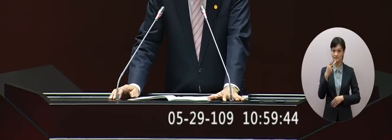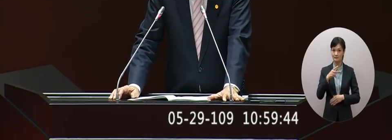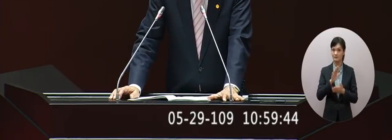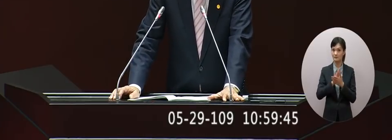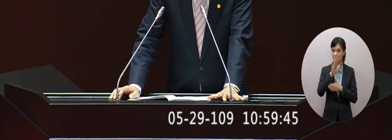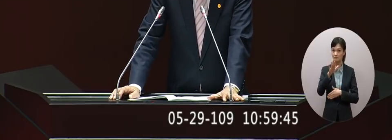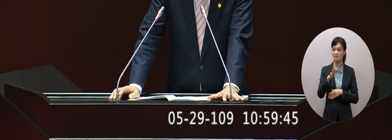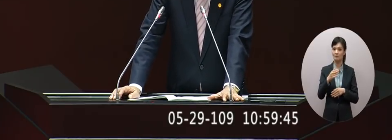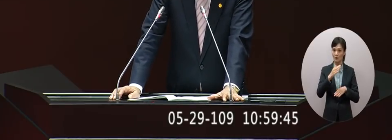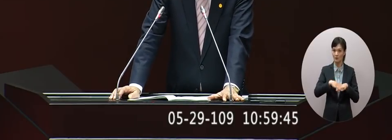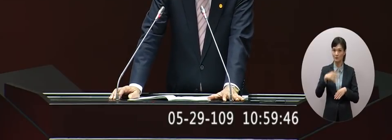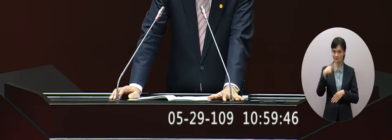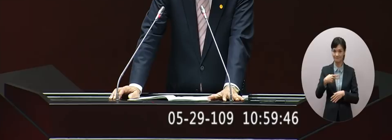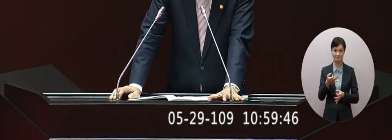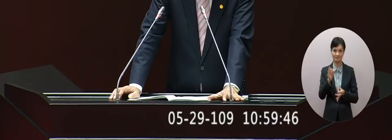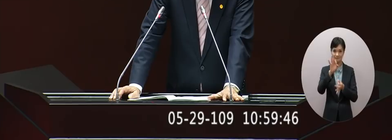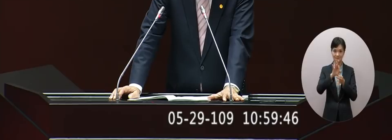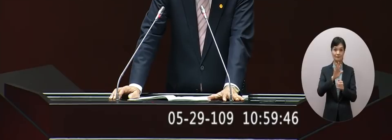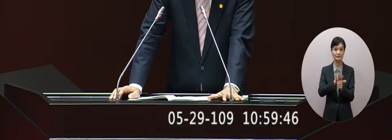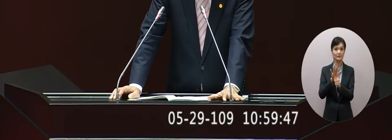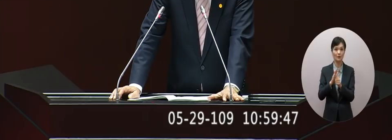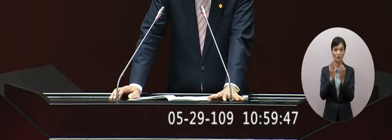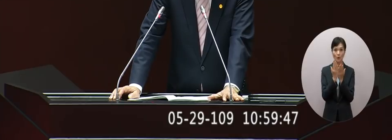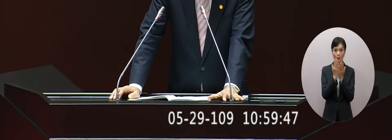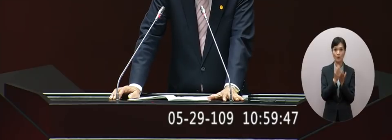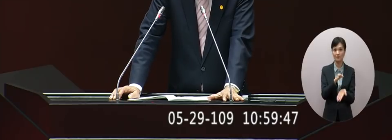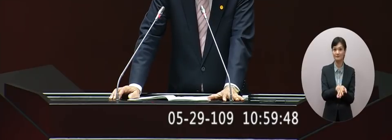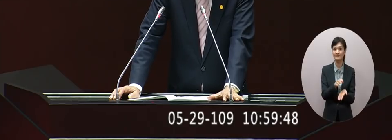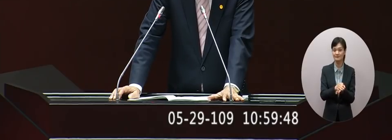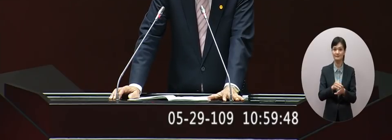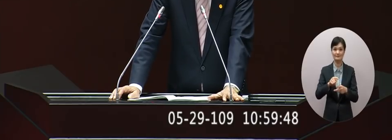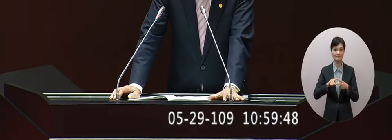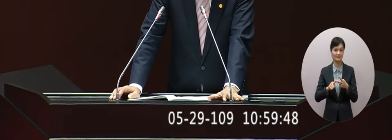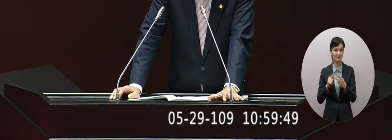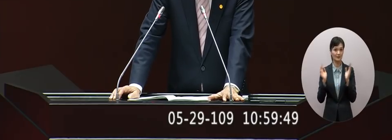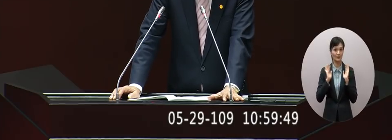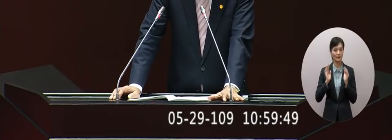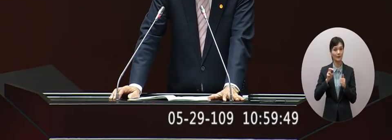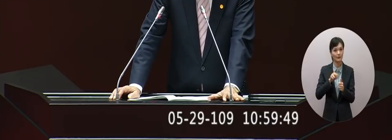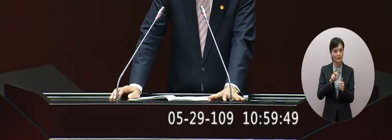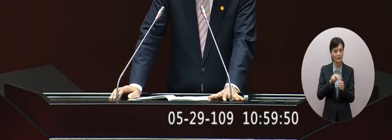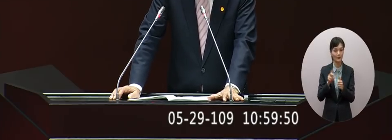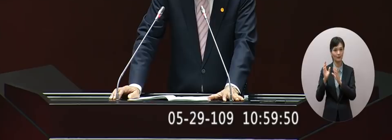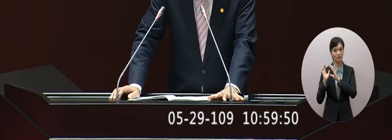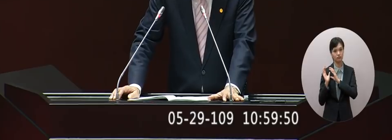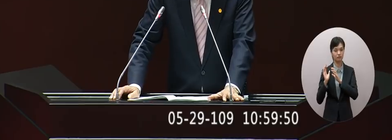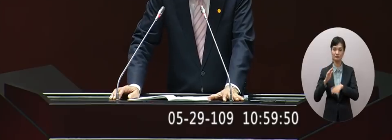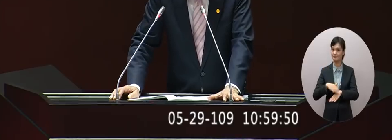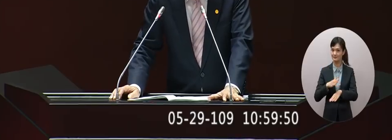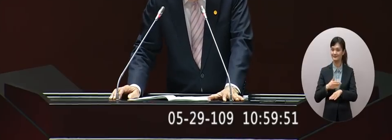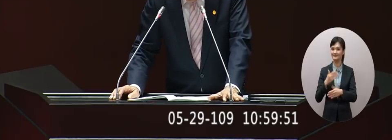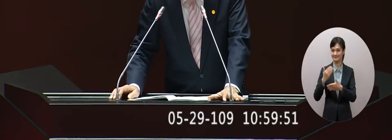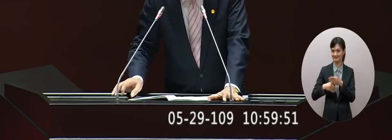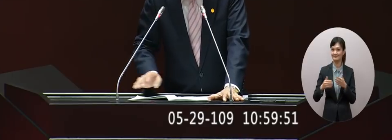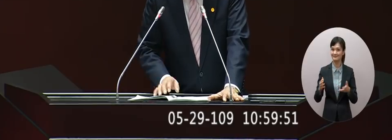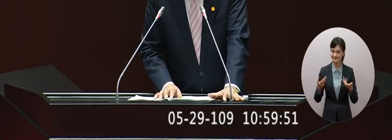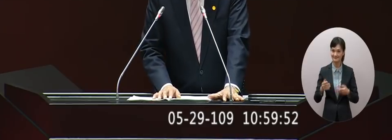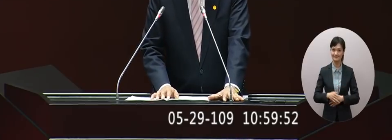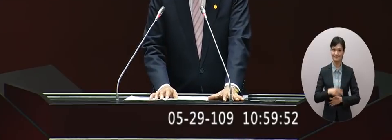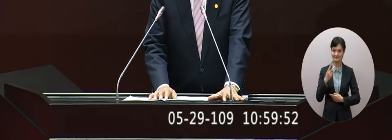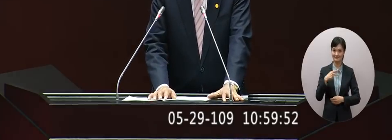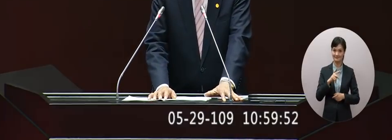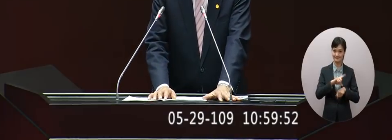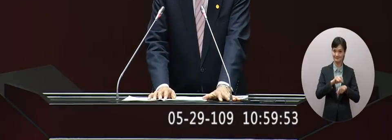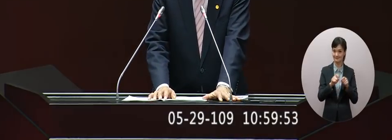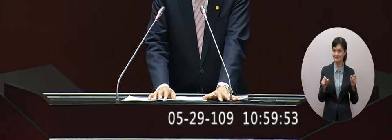源，让就学更平价，育儿负担再减轻。长照的预算